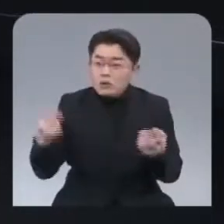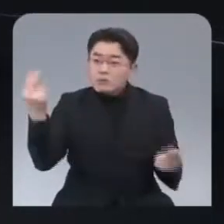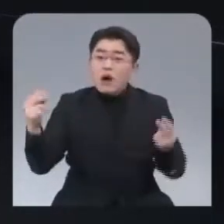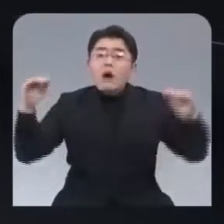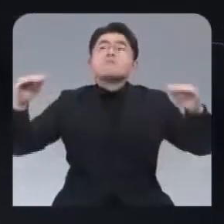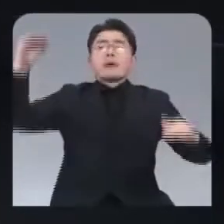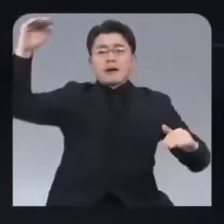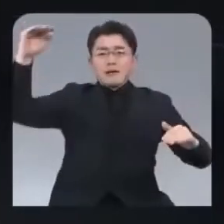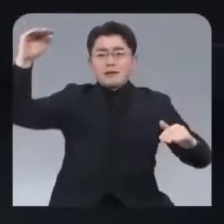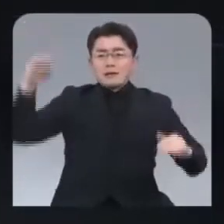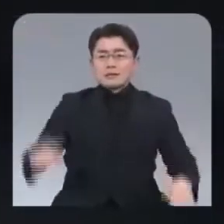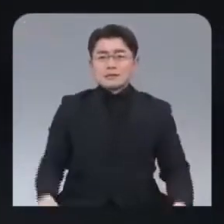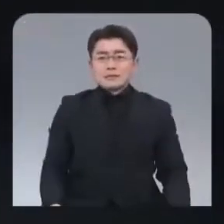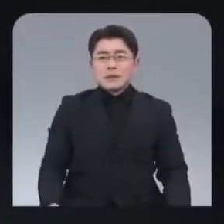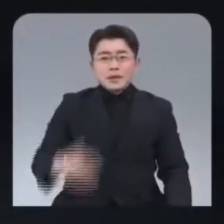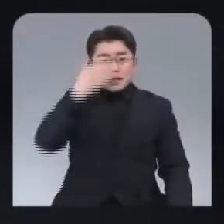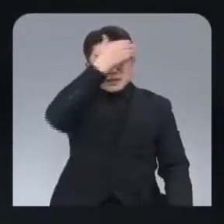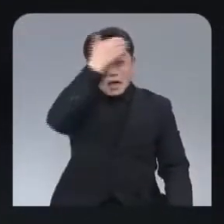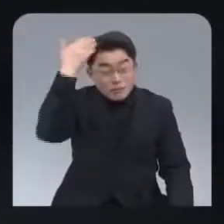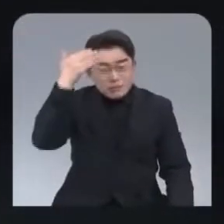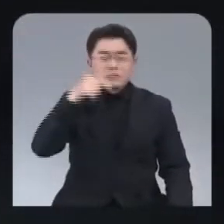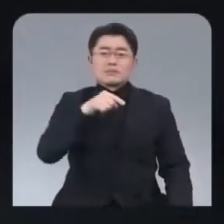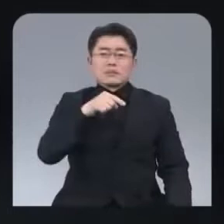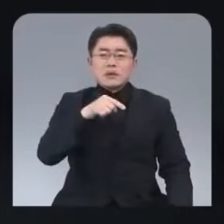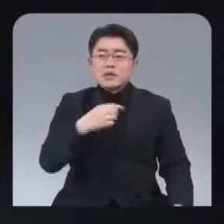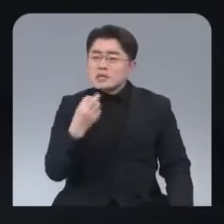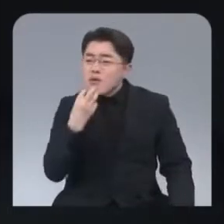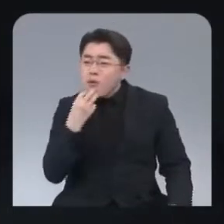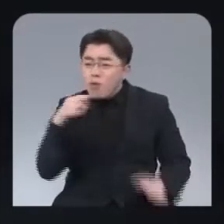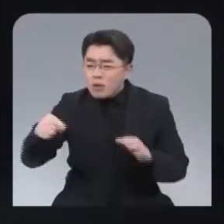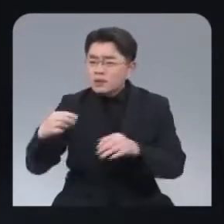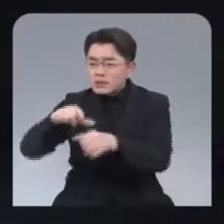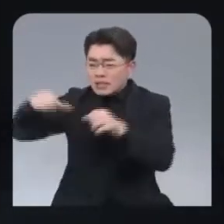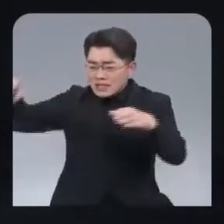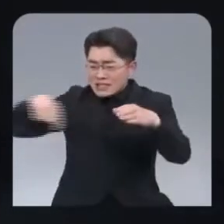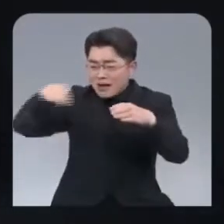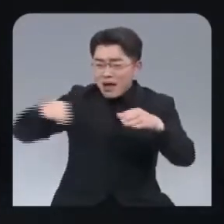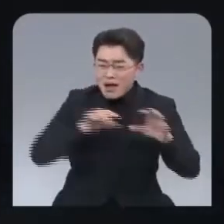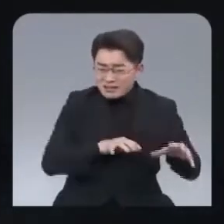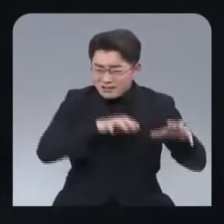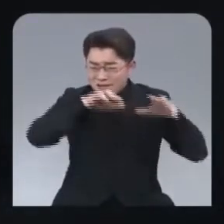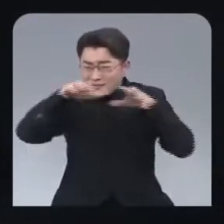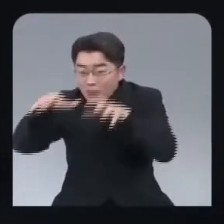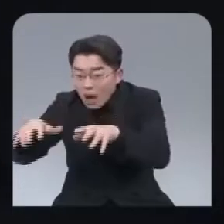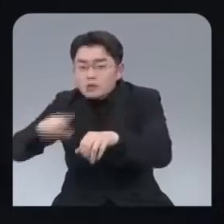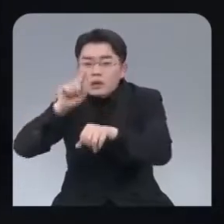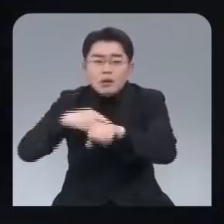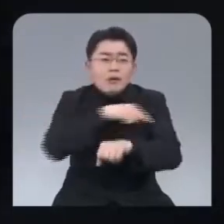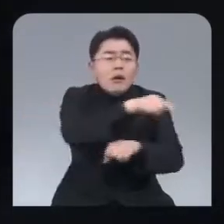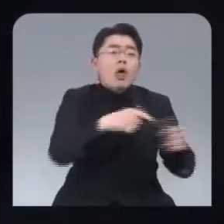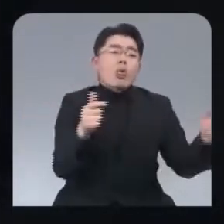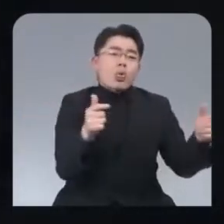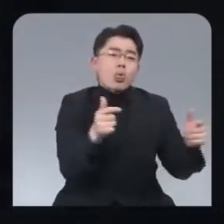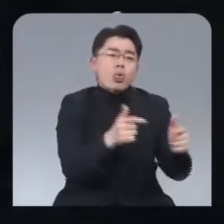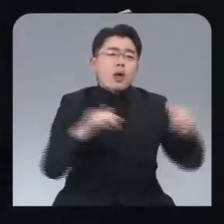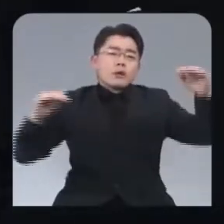사람들 특히 청년들이 서울로 수도권 으로 몰려든 설과 입니다